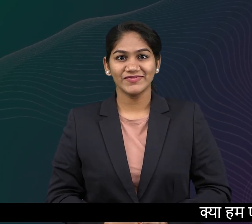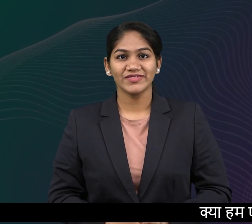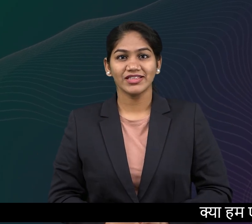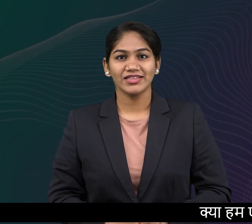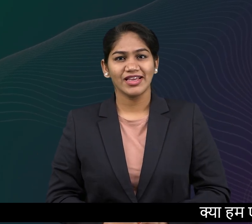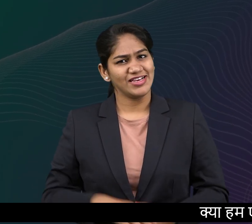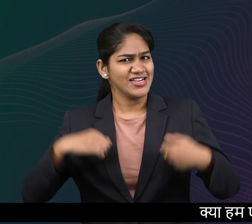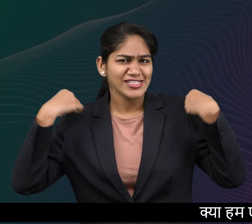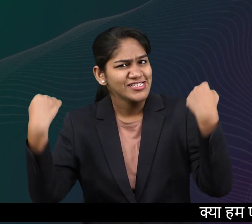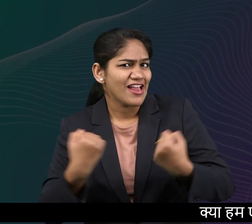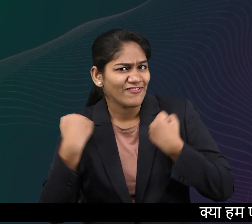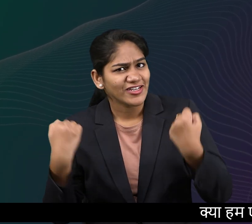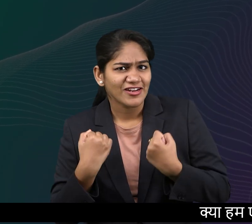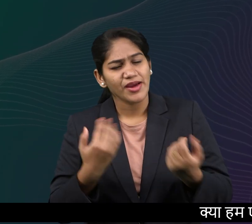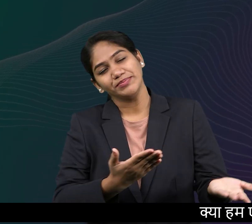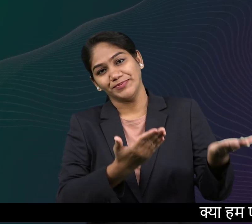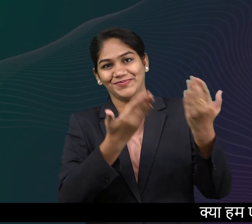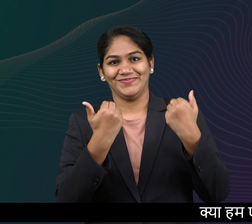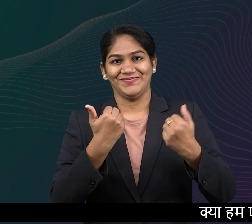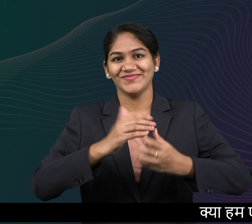क्या हम एक बार कोशिश करें?